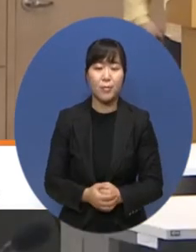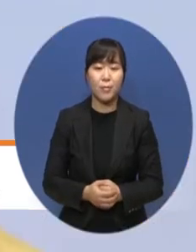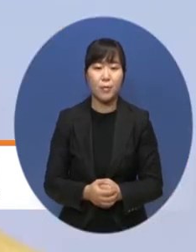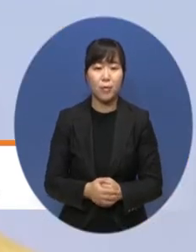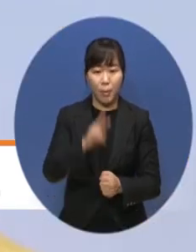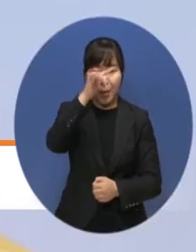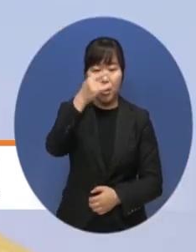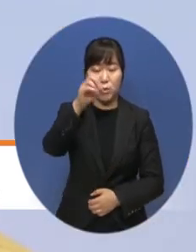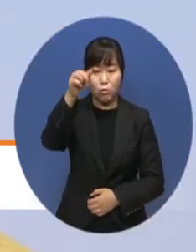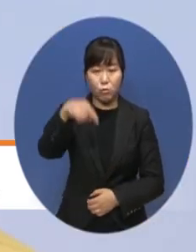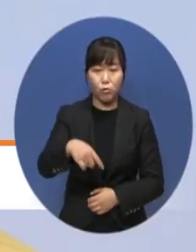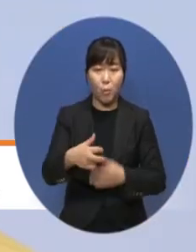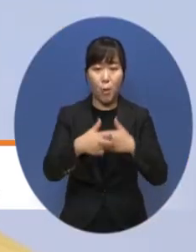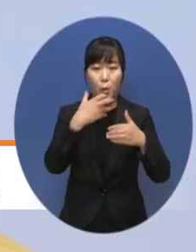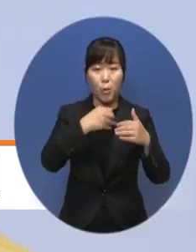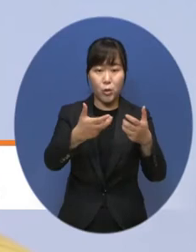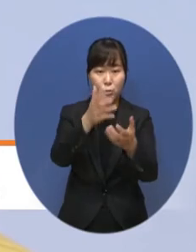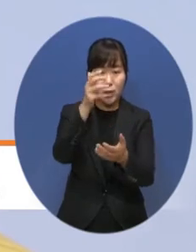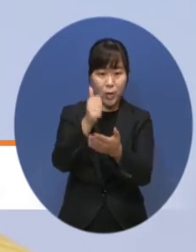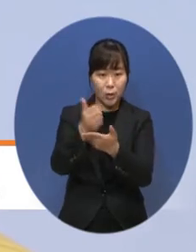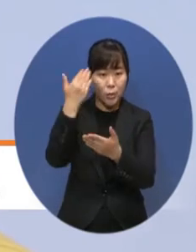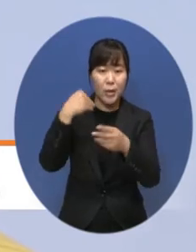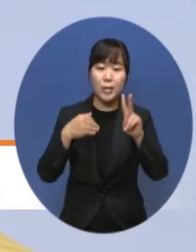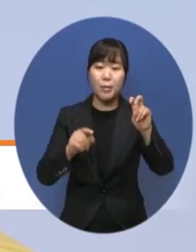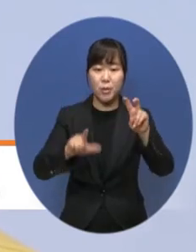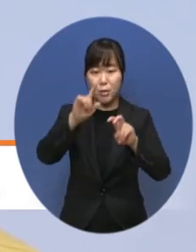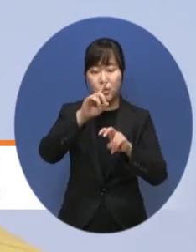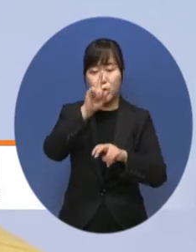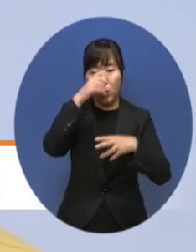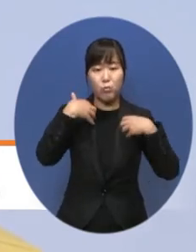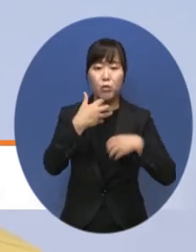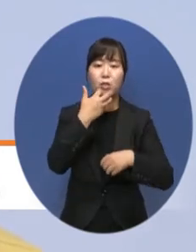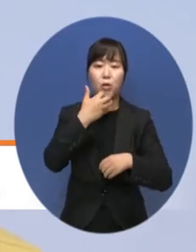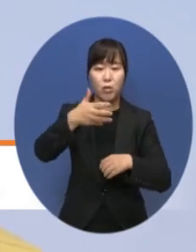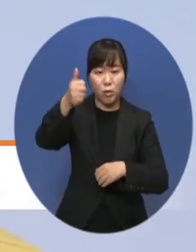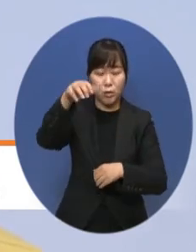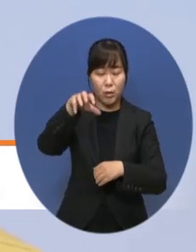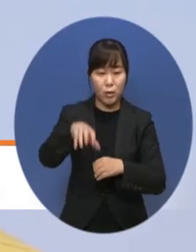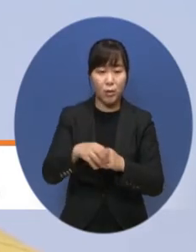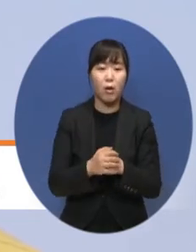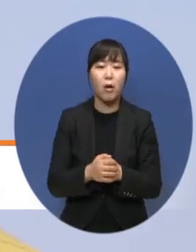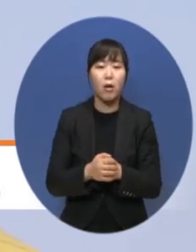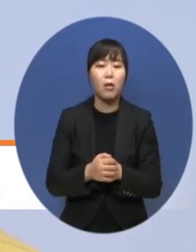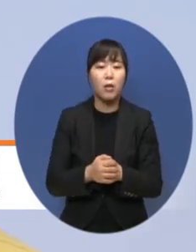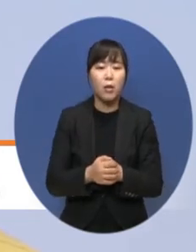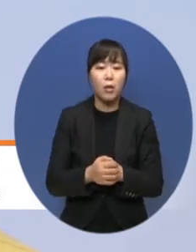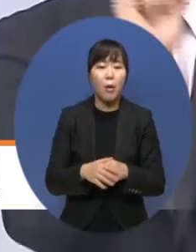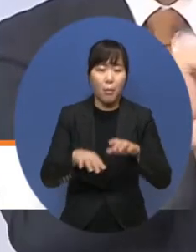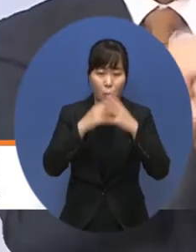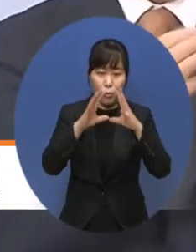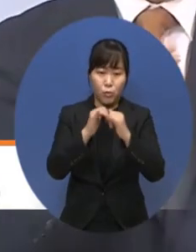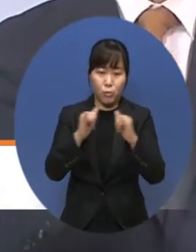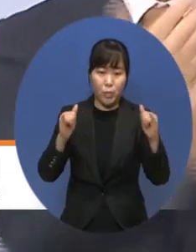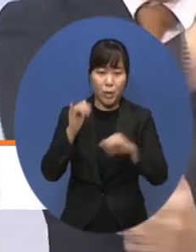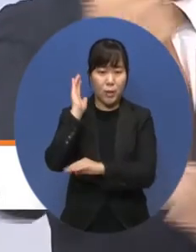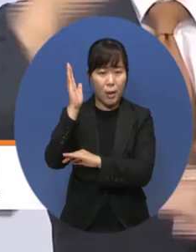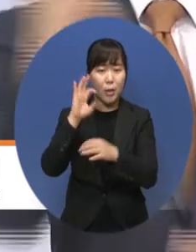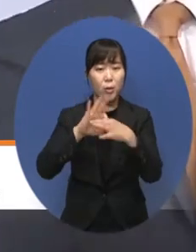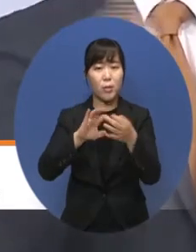방영 후 보건복지 보장과 는 지난 22일 정부서울청사에서 대국민 담화문 발표를 통해 이같이